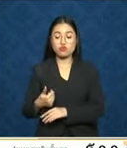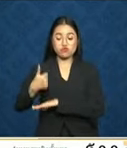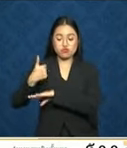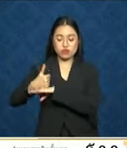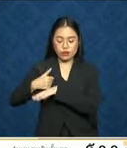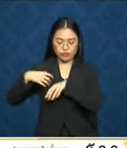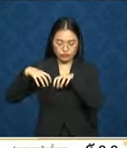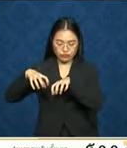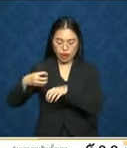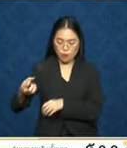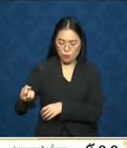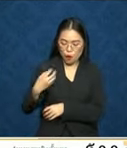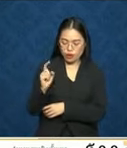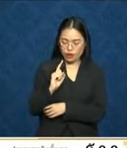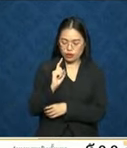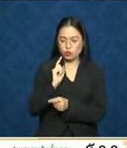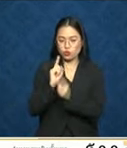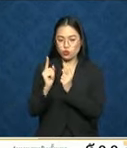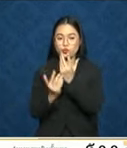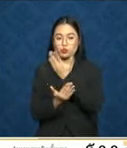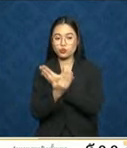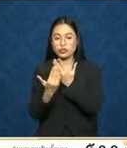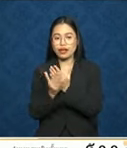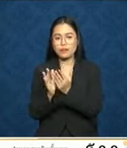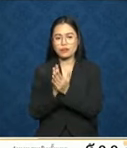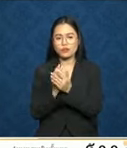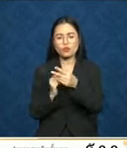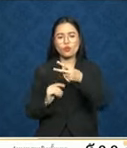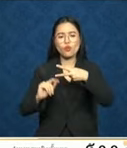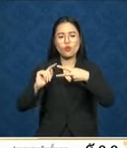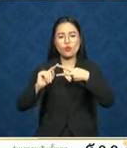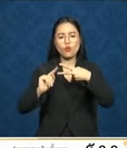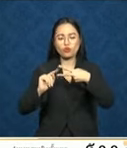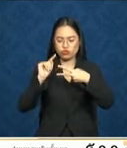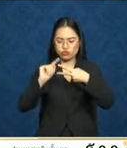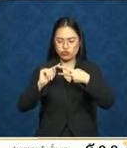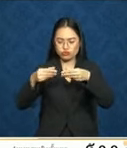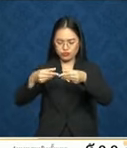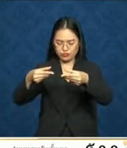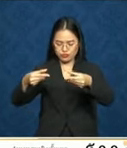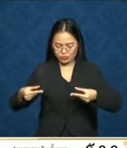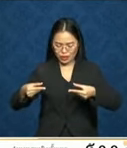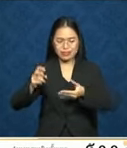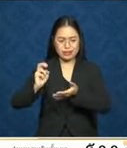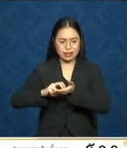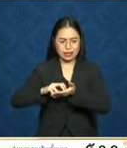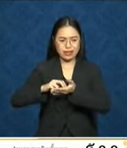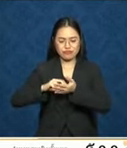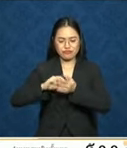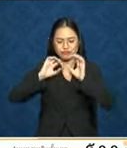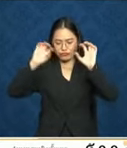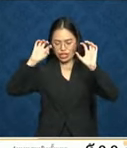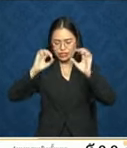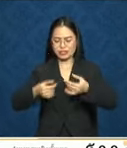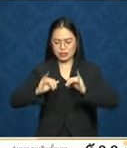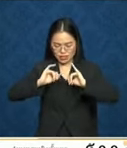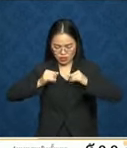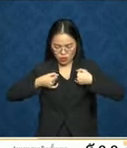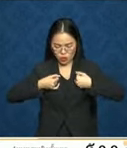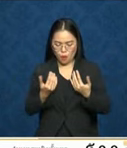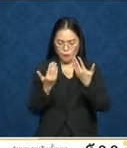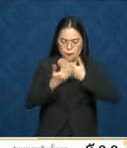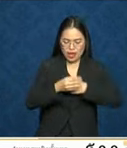ข้อร้องเรียนและก็ข้อปรึกษาหารืออยู่ 2-3 เรื่องนะครับเรื่องเอกสารสิทธิ์ เปลี่ยนสปกไปโฉนดกับพื้นที่ป่